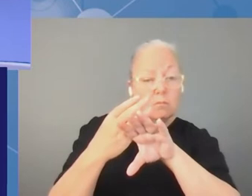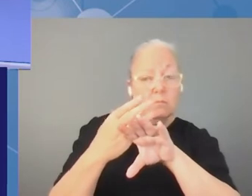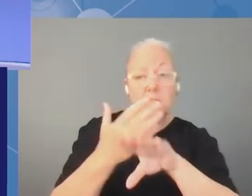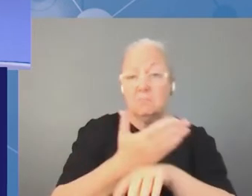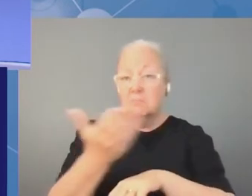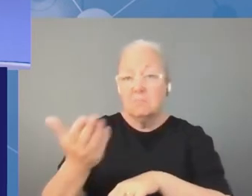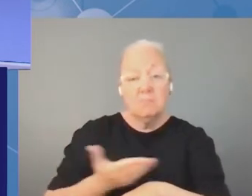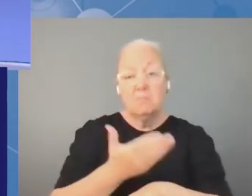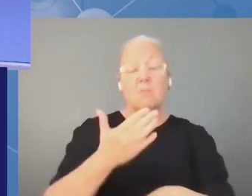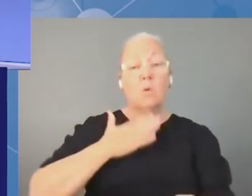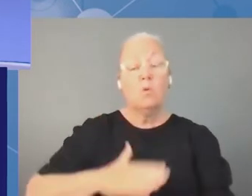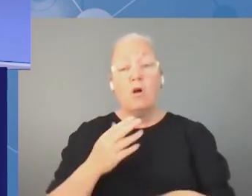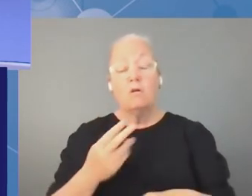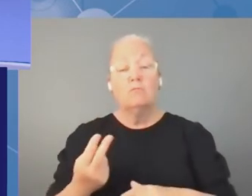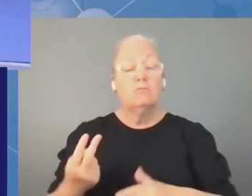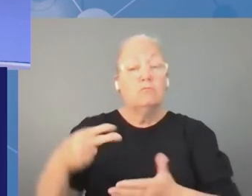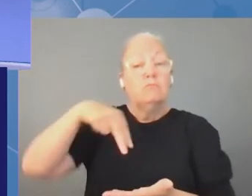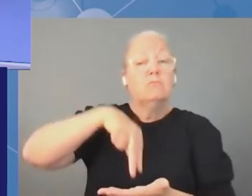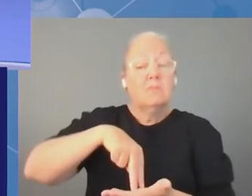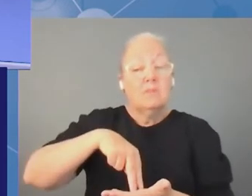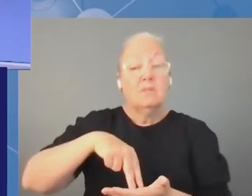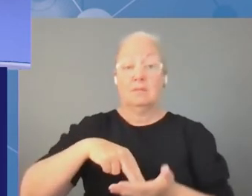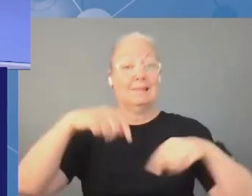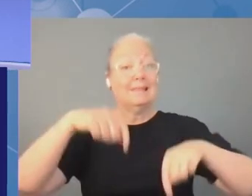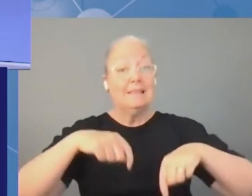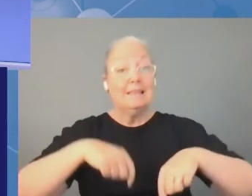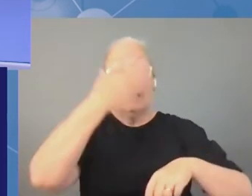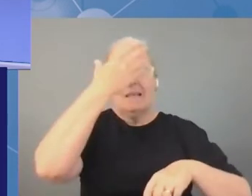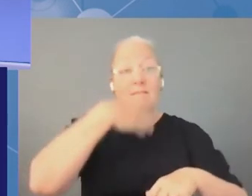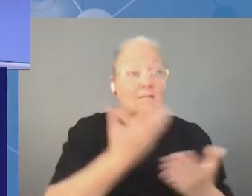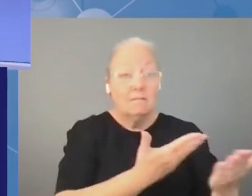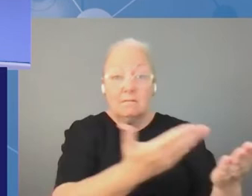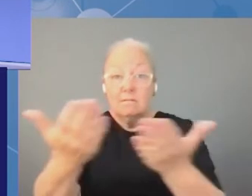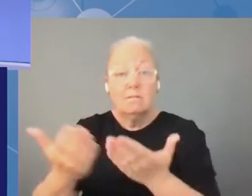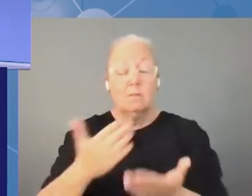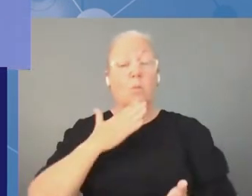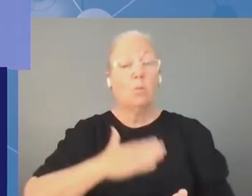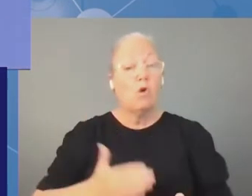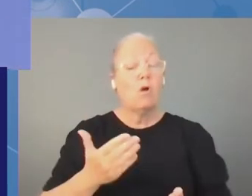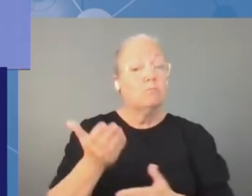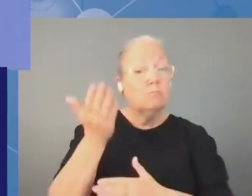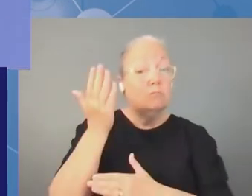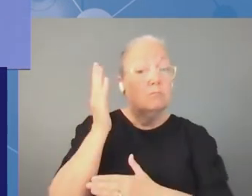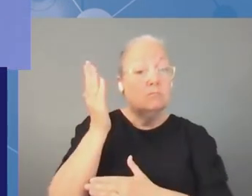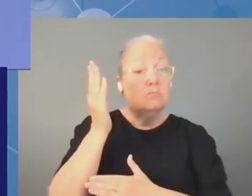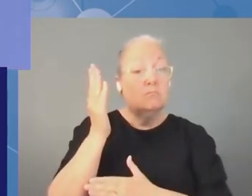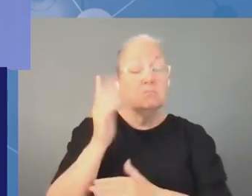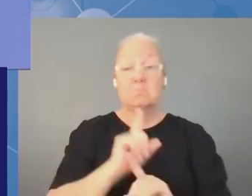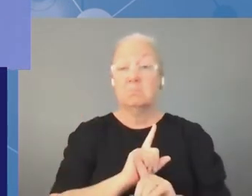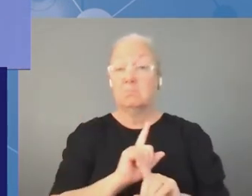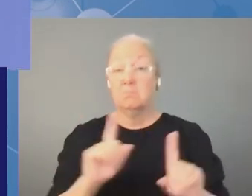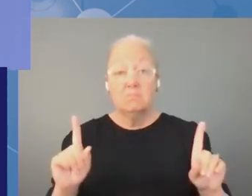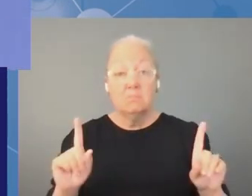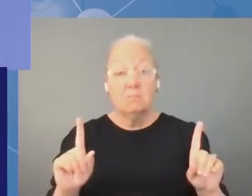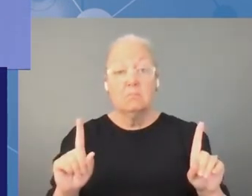لا أرى أي أصوات أخرى على الزوم، وهل لدينا هنا متطوعون في كاتوفيتسا في